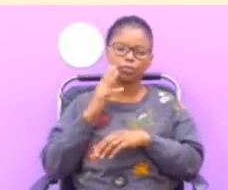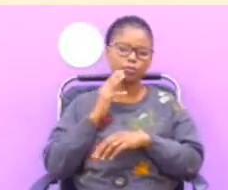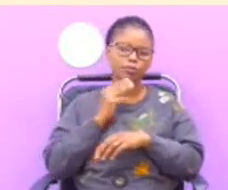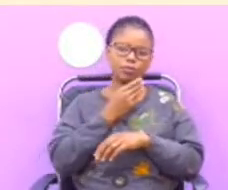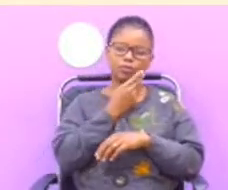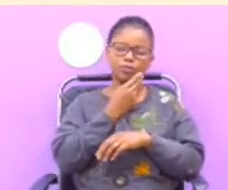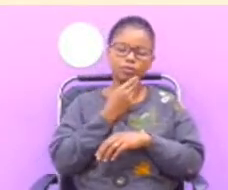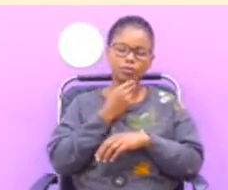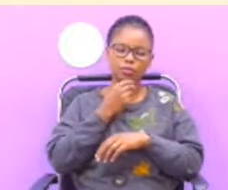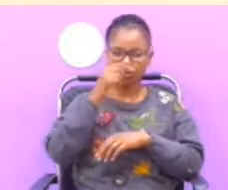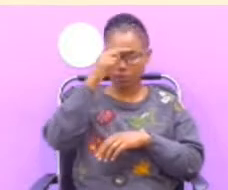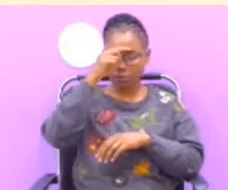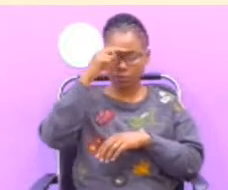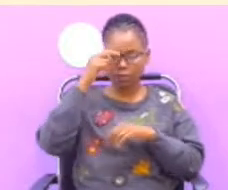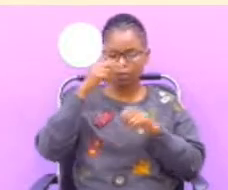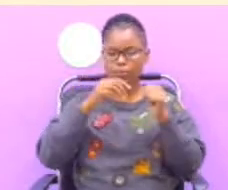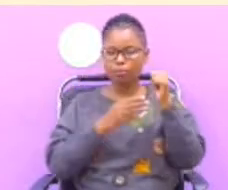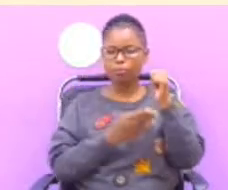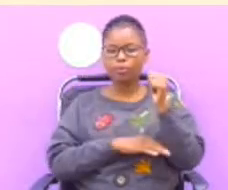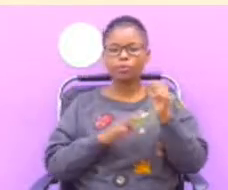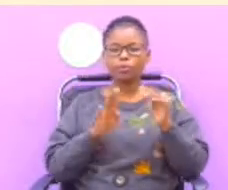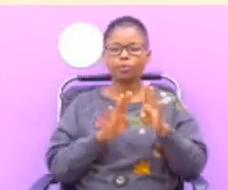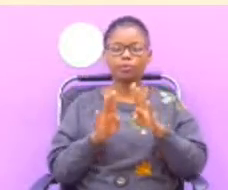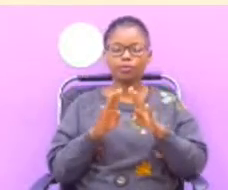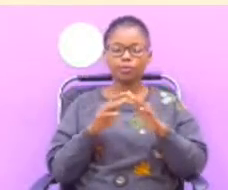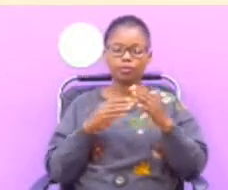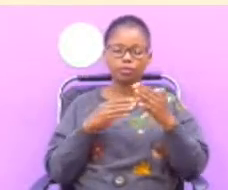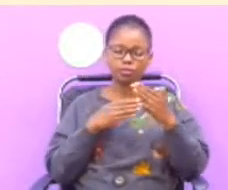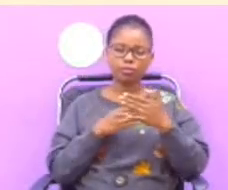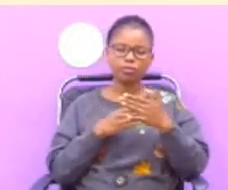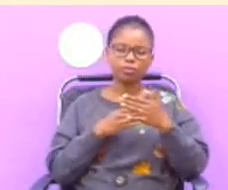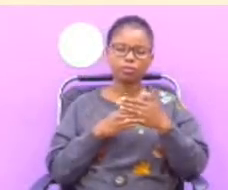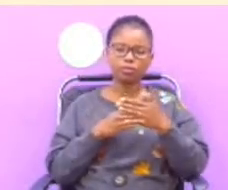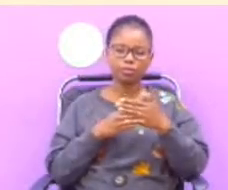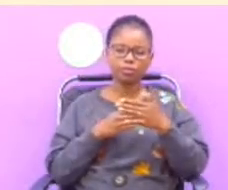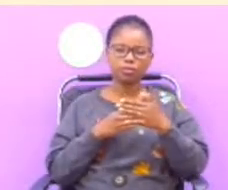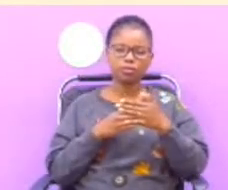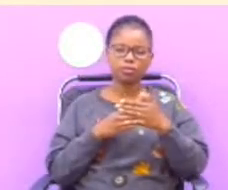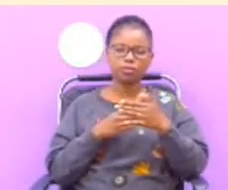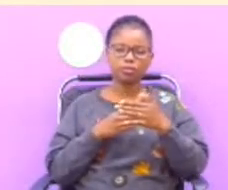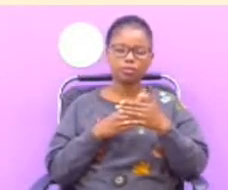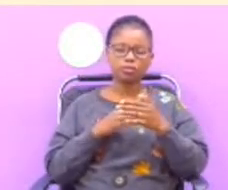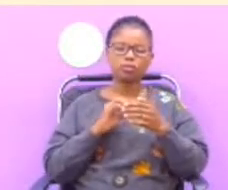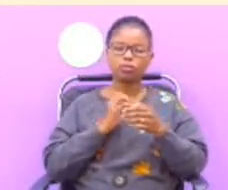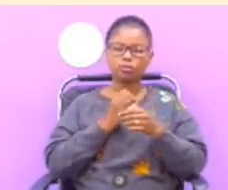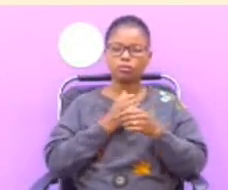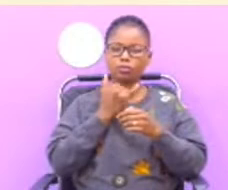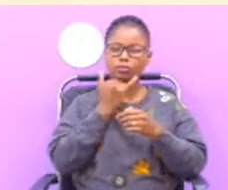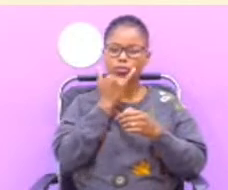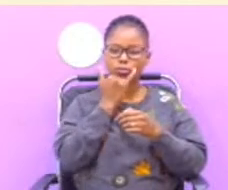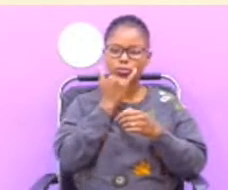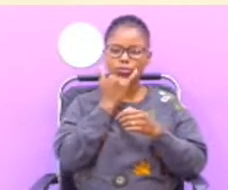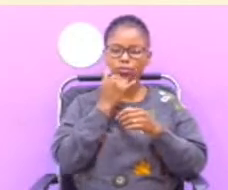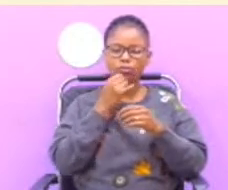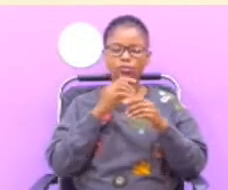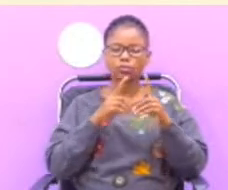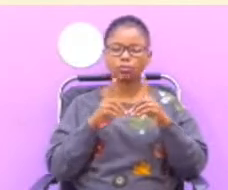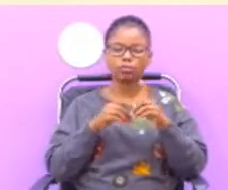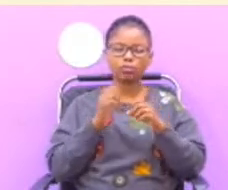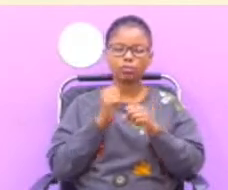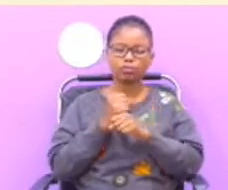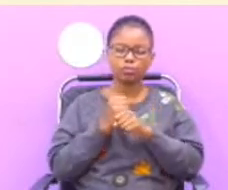waga nuito niguwe tukinyeti haa. Todu waga nuito niguwe tumite wiro iwode